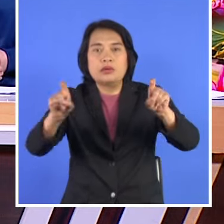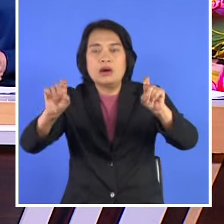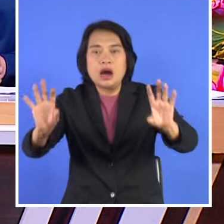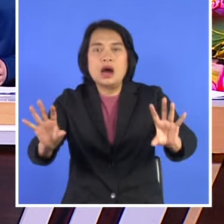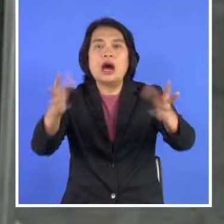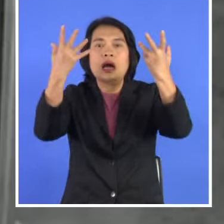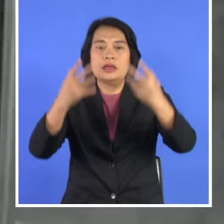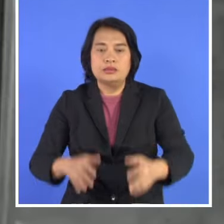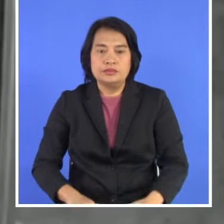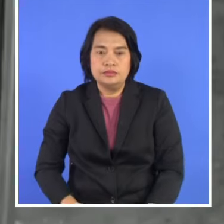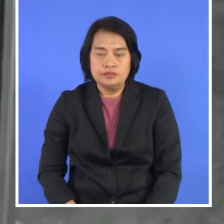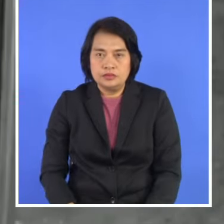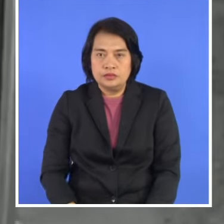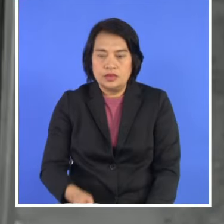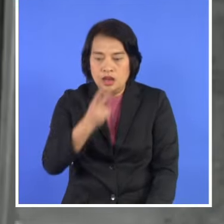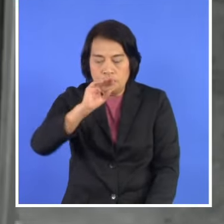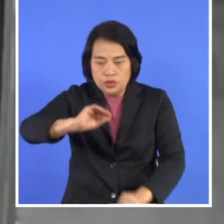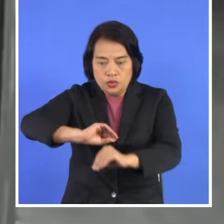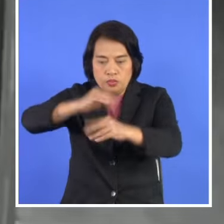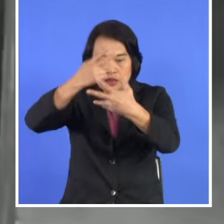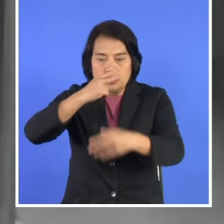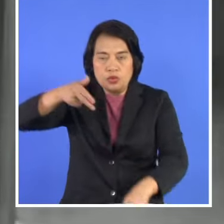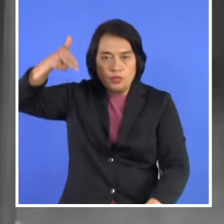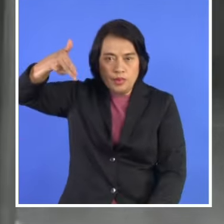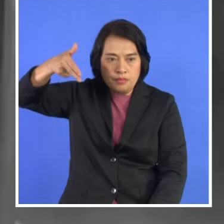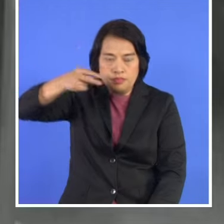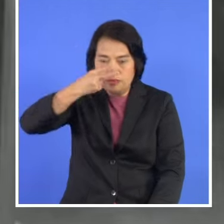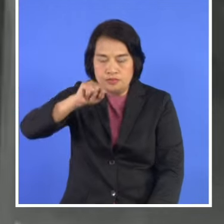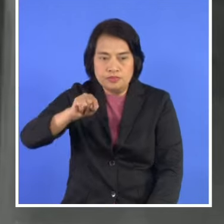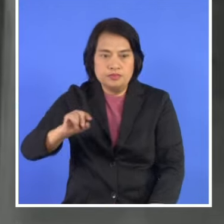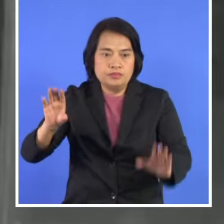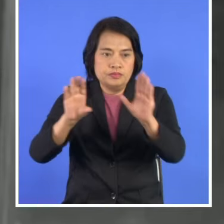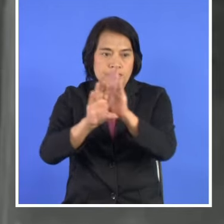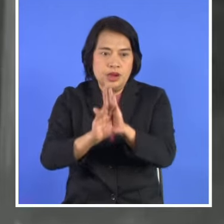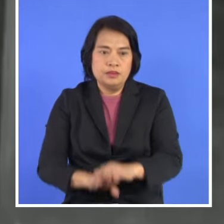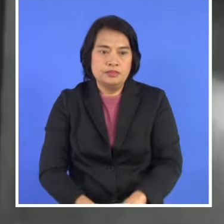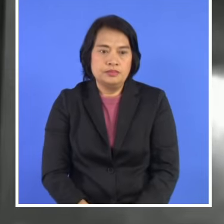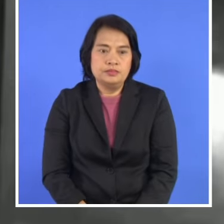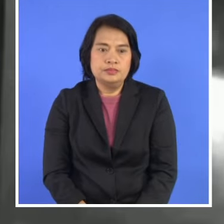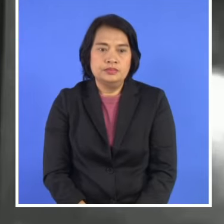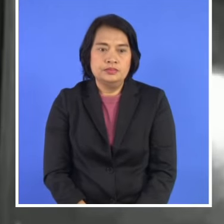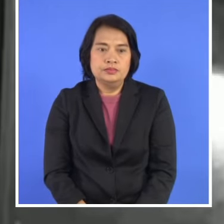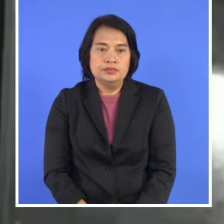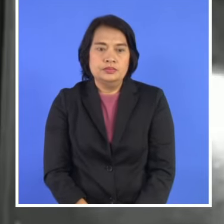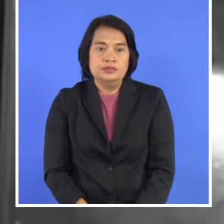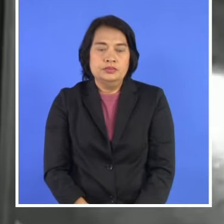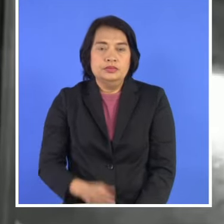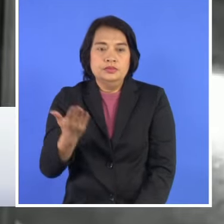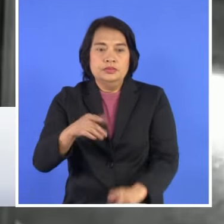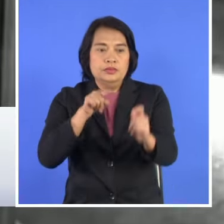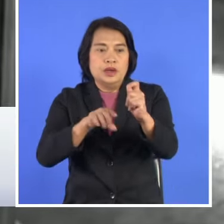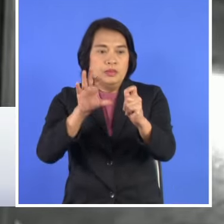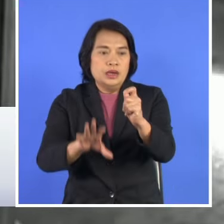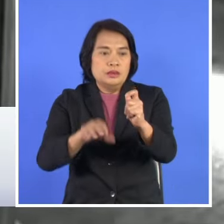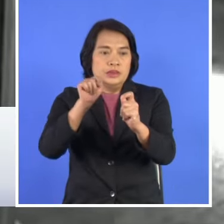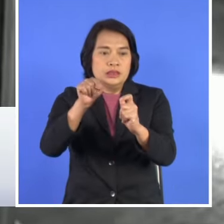ทีนี้พอไปเปิดกล้องวงจรเปิดดูค่ะคุณผู้ชมคะเจอภาพนี้นี่ซอยจ่าปลูกเขตเทศบาลเมืองมาบตะพุดตำบลห้วยโป่งอำเภอเมืองระยอนะคะมีผู้ชายคน